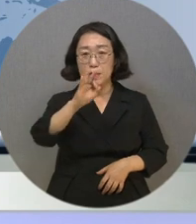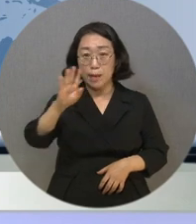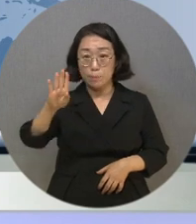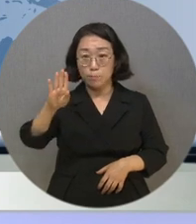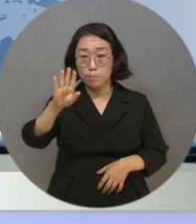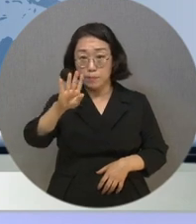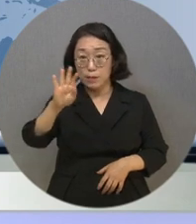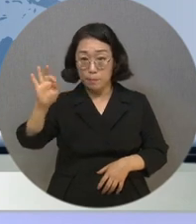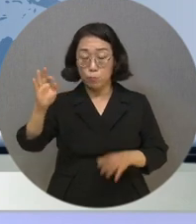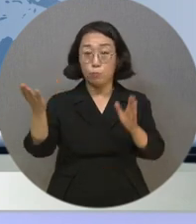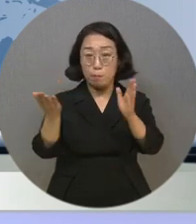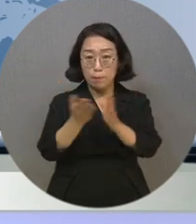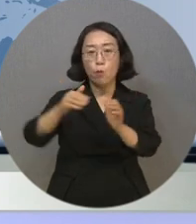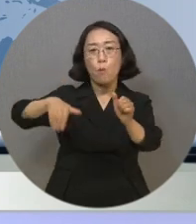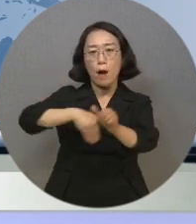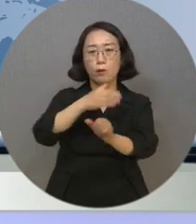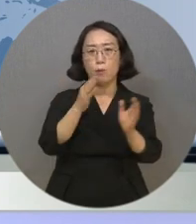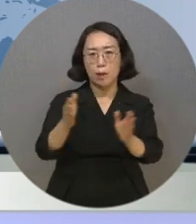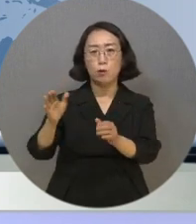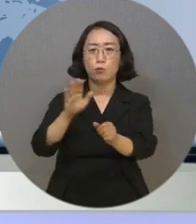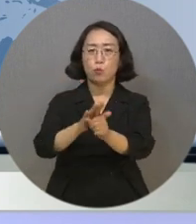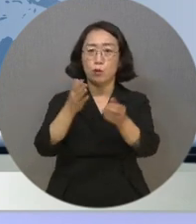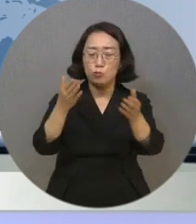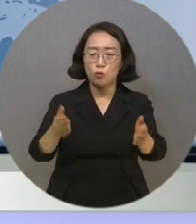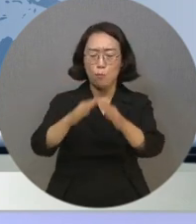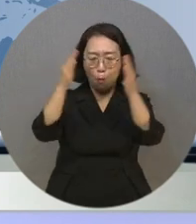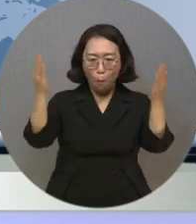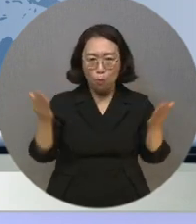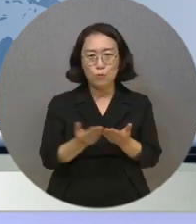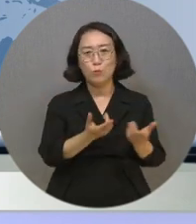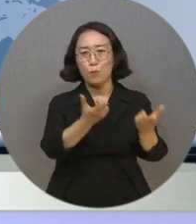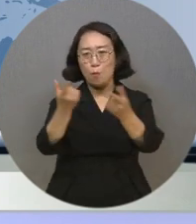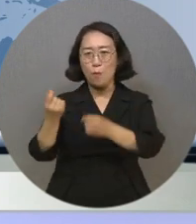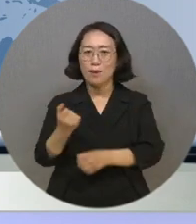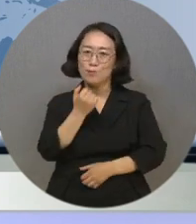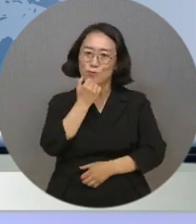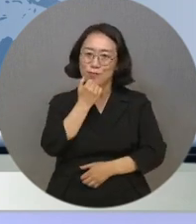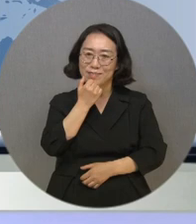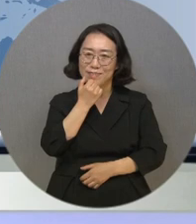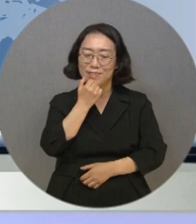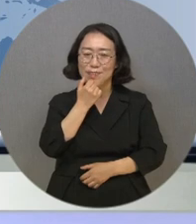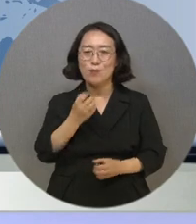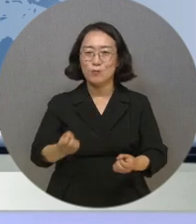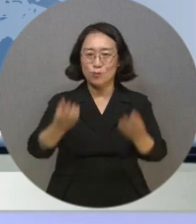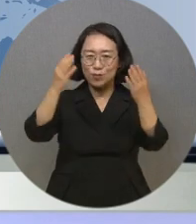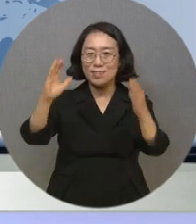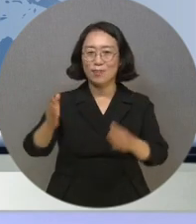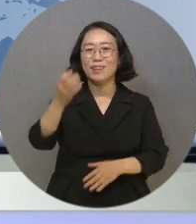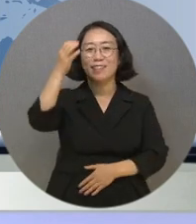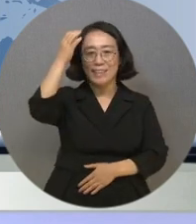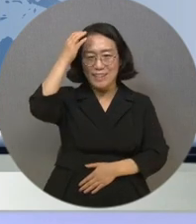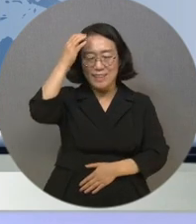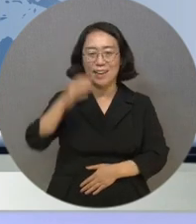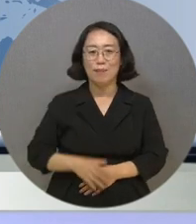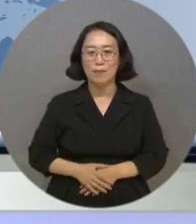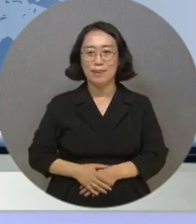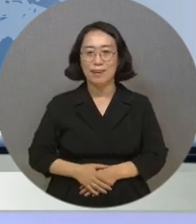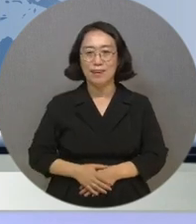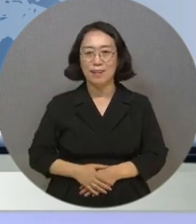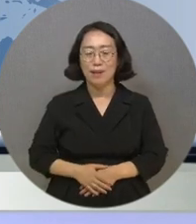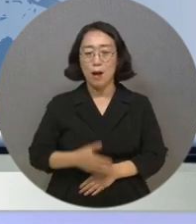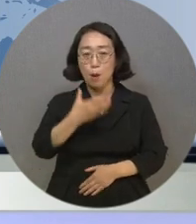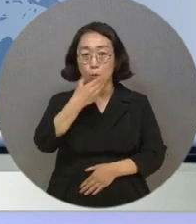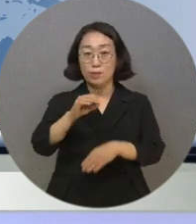걸맞춘 환경을 조성해 참가자 모두가 웃고 즐길 수 있는 진정한 축제로 거듭나길 기대해봅니다 이상